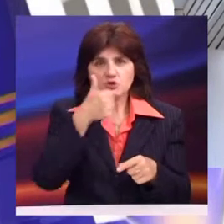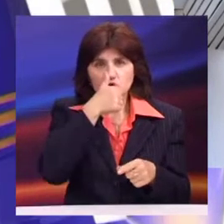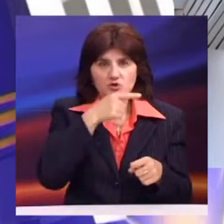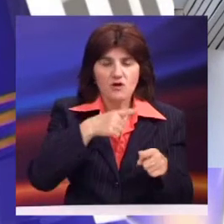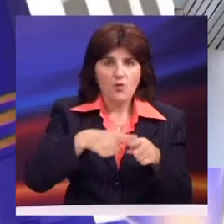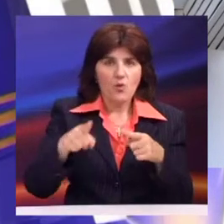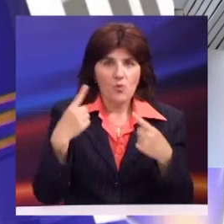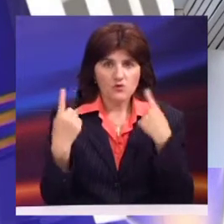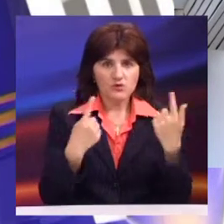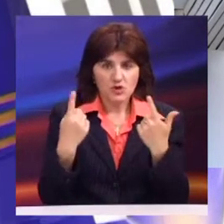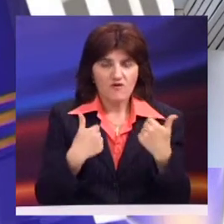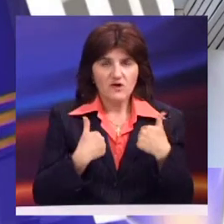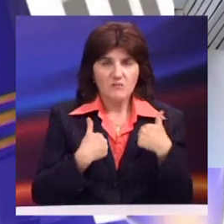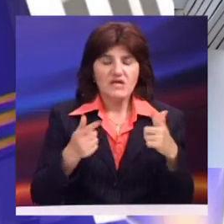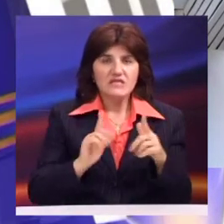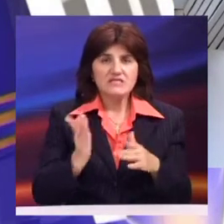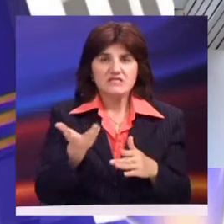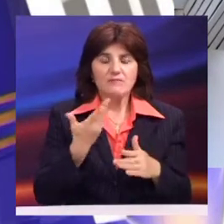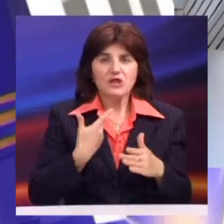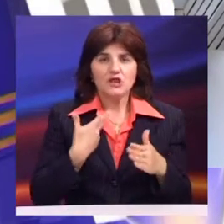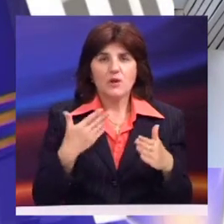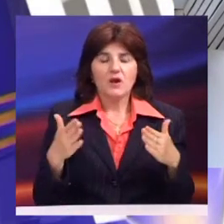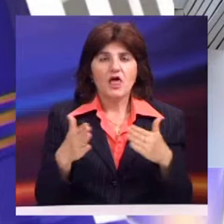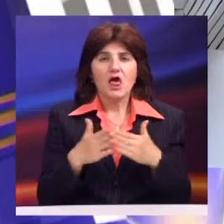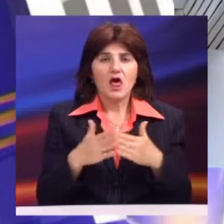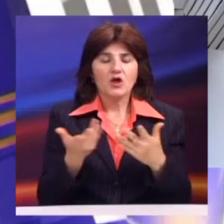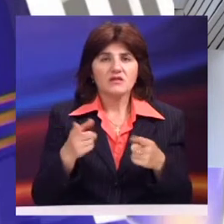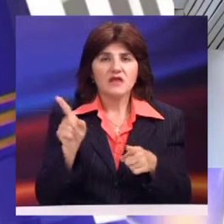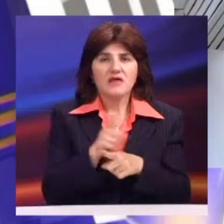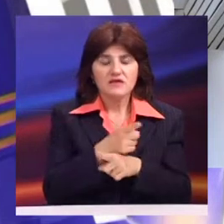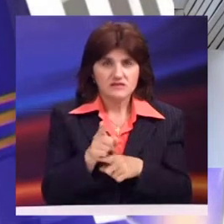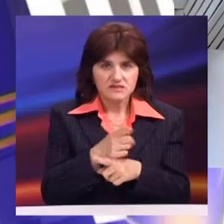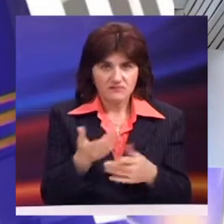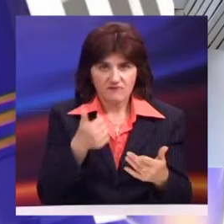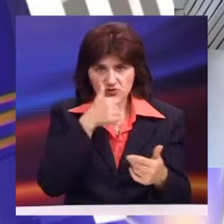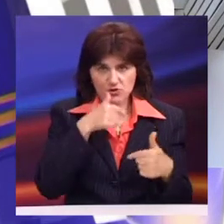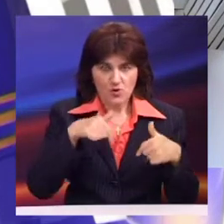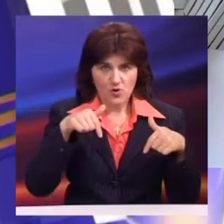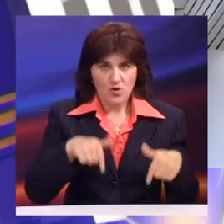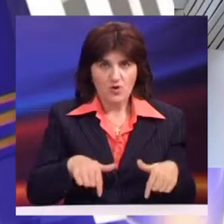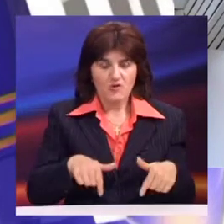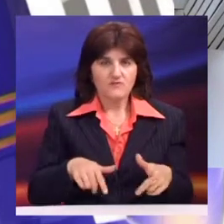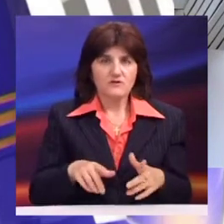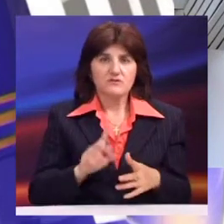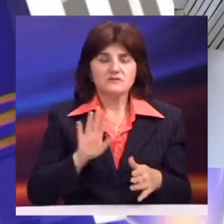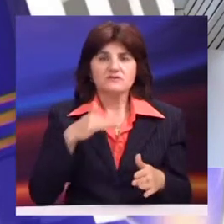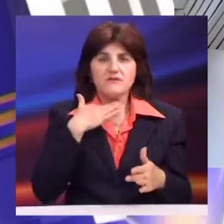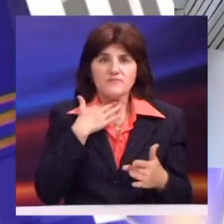koje uslove i nismo dobili neki rok da bi mi mogli da ispravimo te nedostatke koji naš